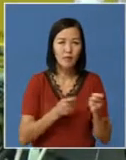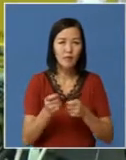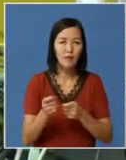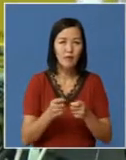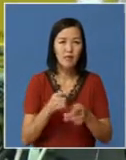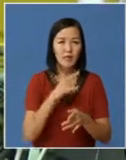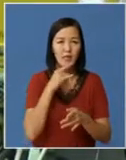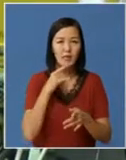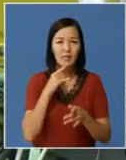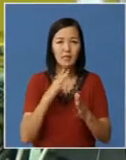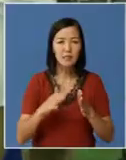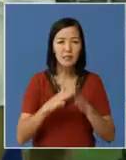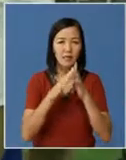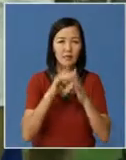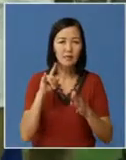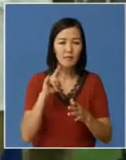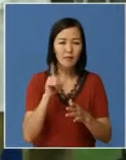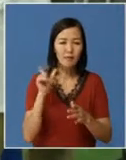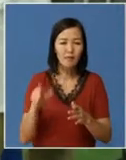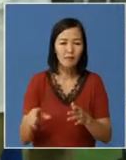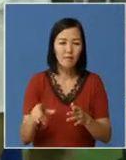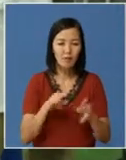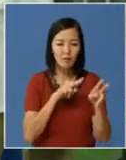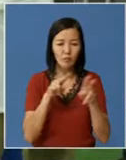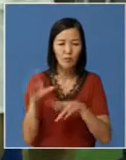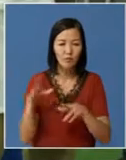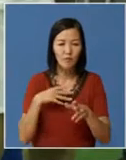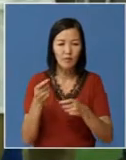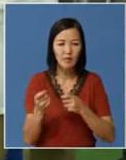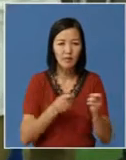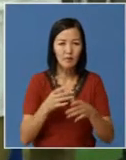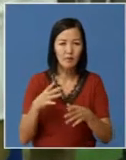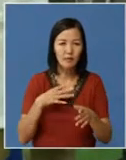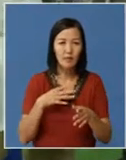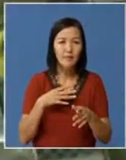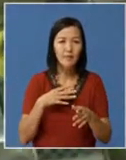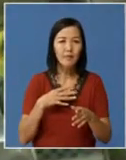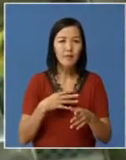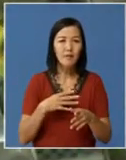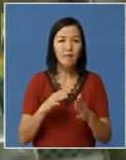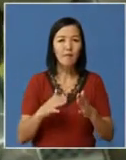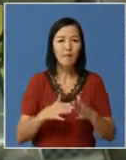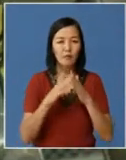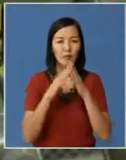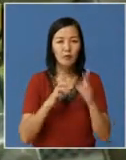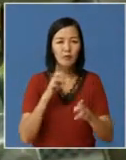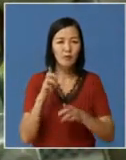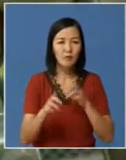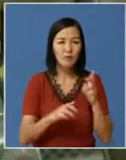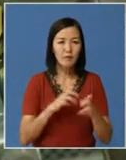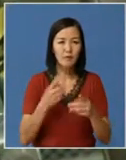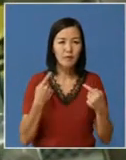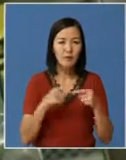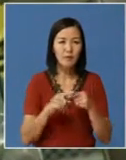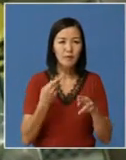космонавт Александр Скворцов. В теории Федора можно будет оснастить полноценным искусственным интеллектом. В Роскосмосе не исключает, что механизмы этой